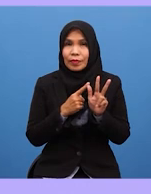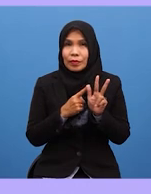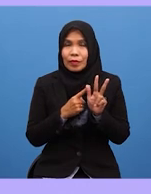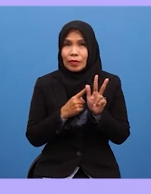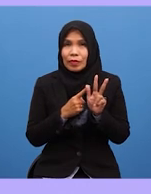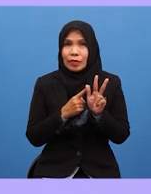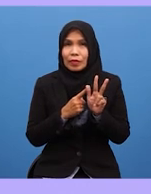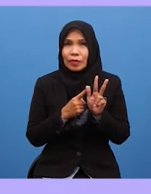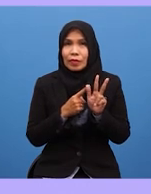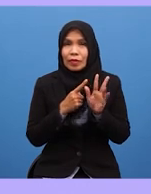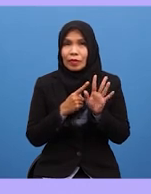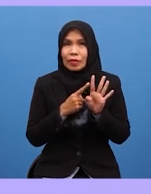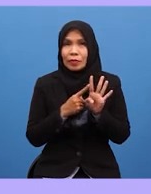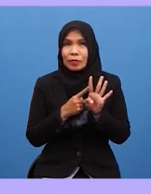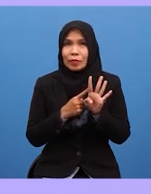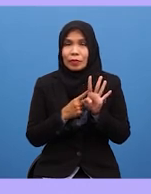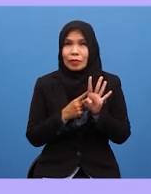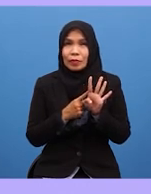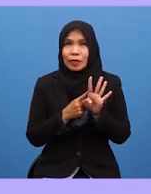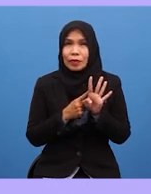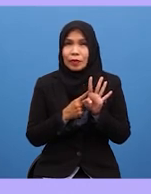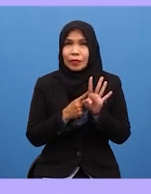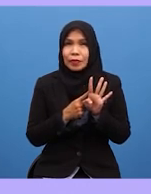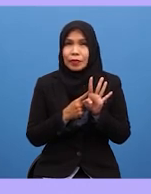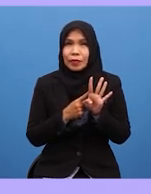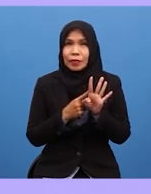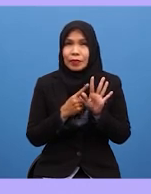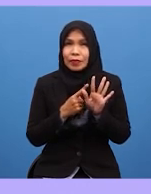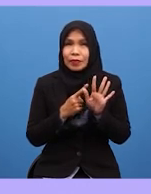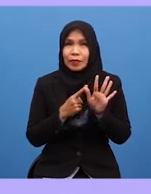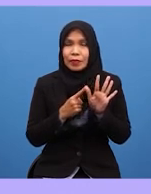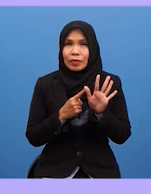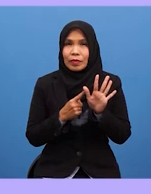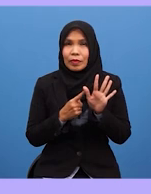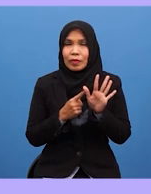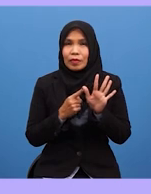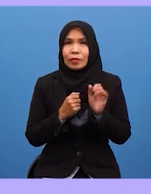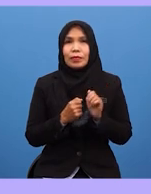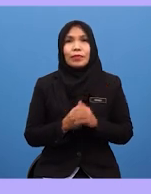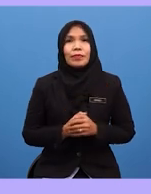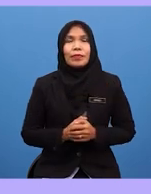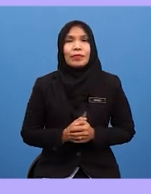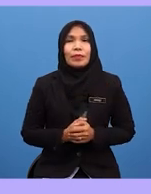remaja, fasa dewasa dan fasa penuaan.